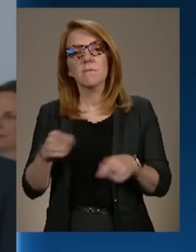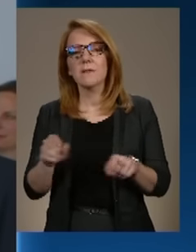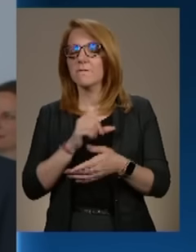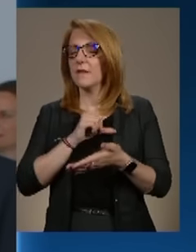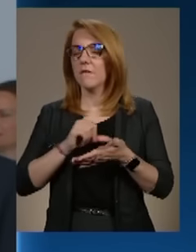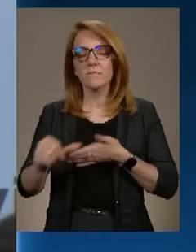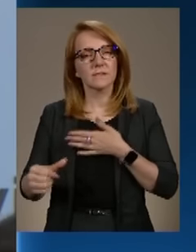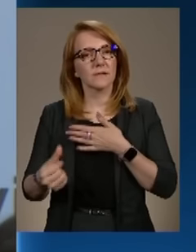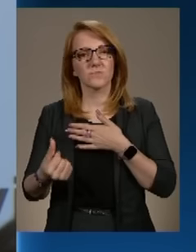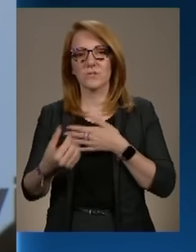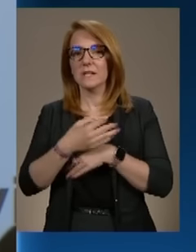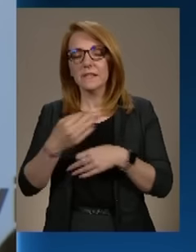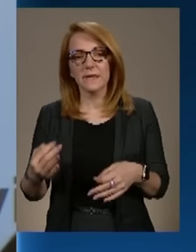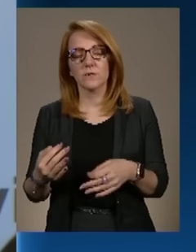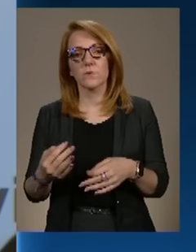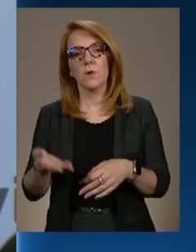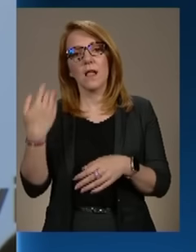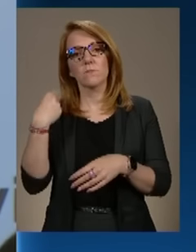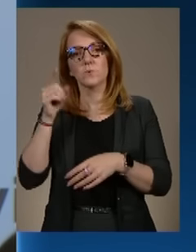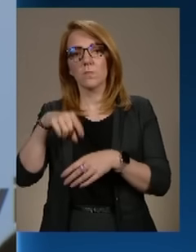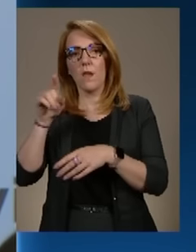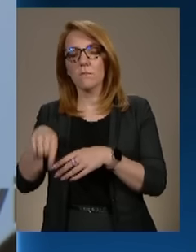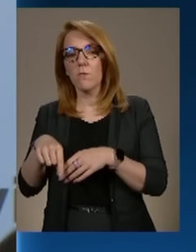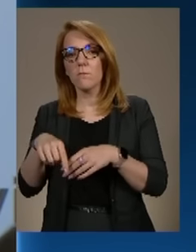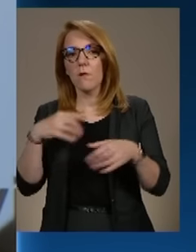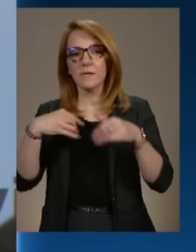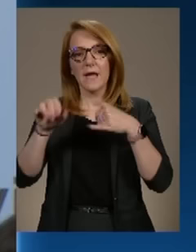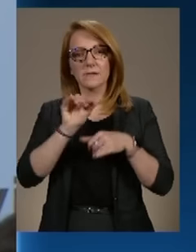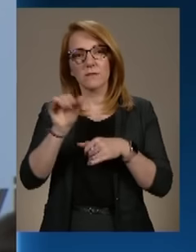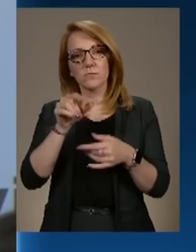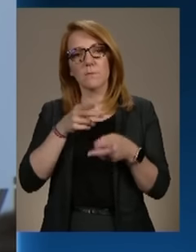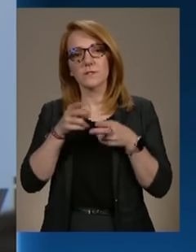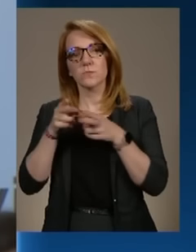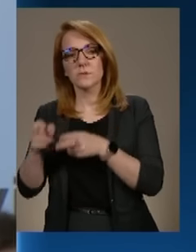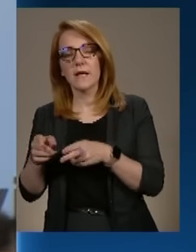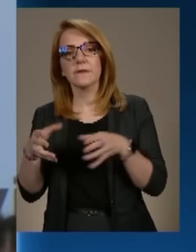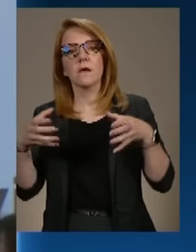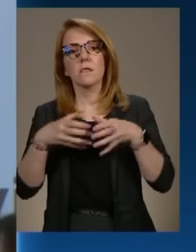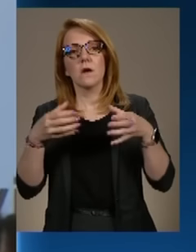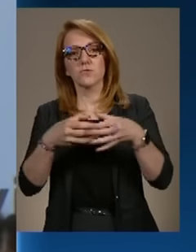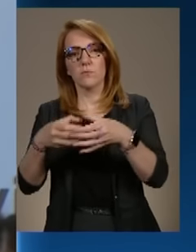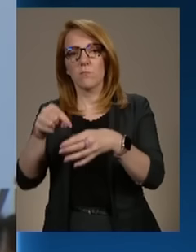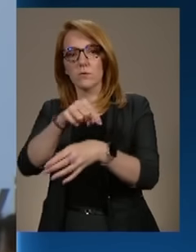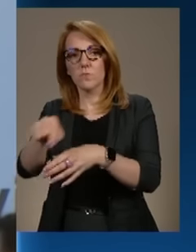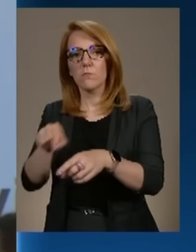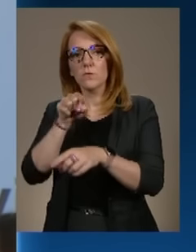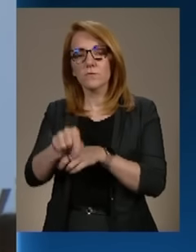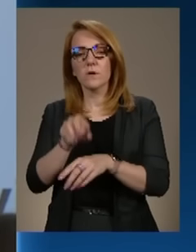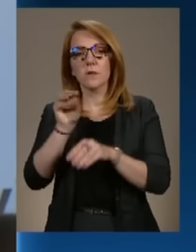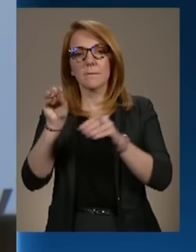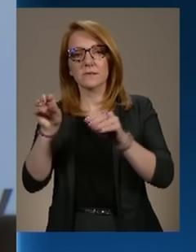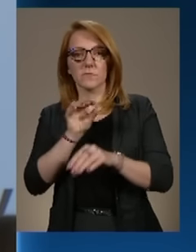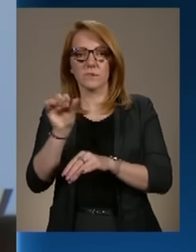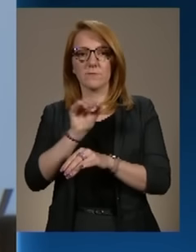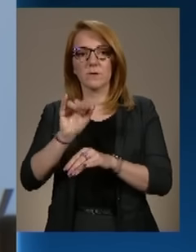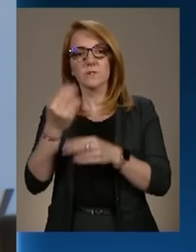ellentételezés nélkül az elmúlt hónapokban járták budapest utcáit ott voltak a nagy csomópontokban megszólították a budapestieket és